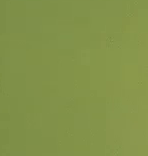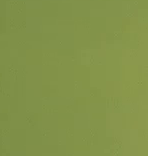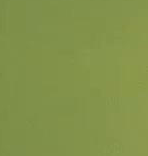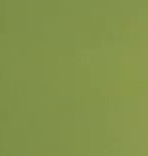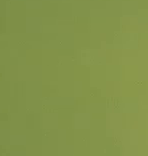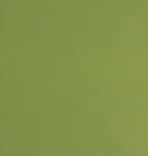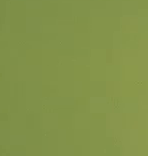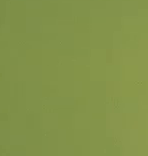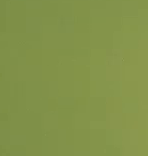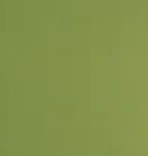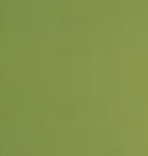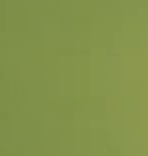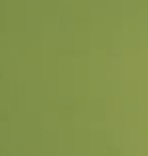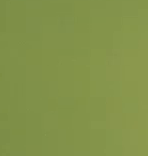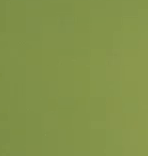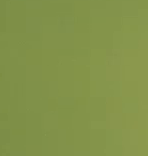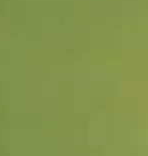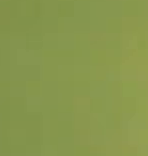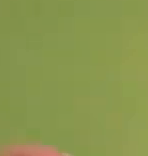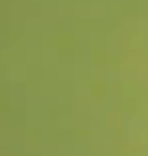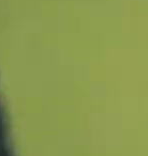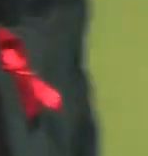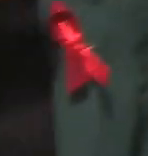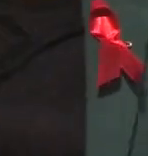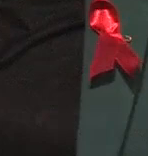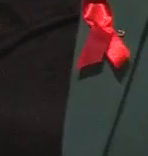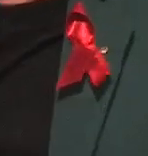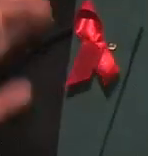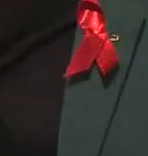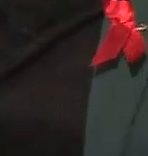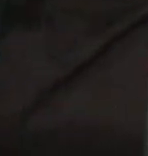leider nicht. Und das ist auch meine Motivation umgekehrt.